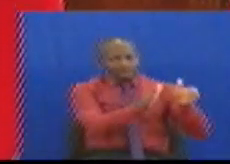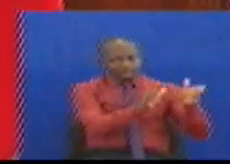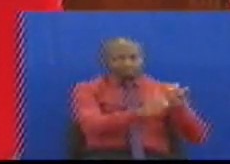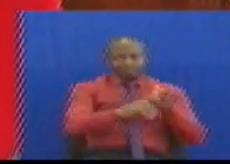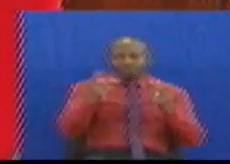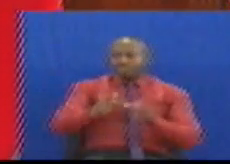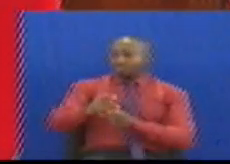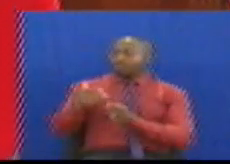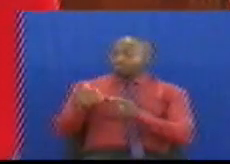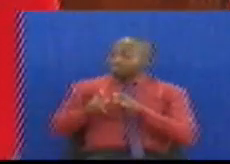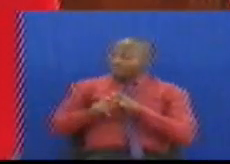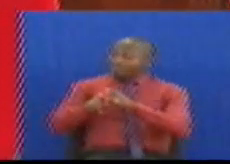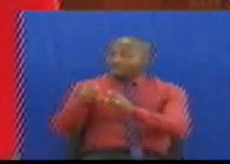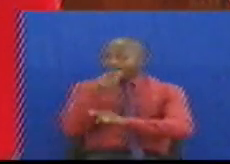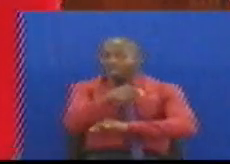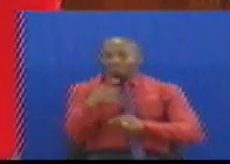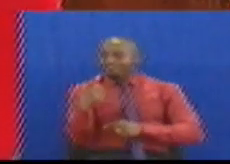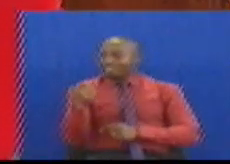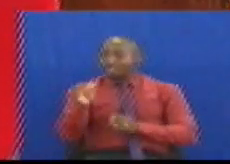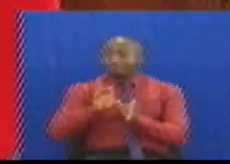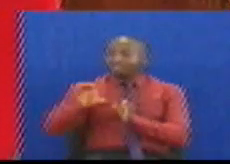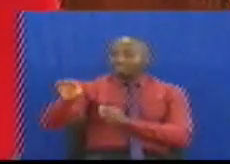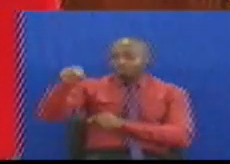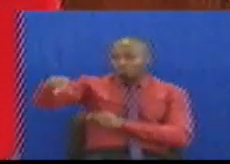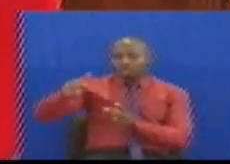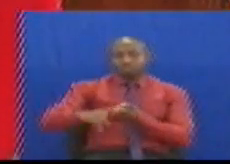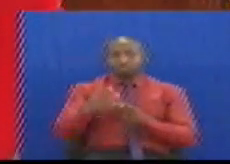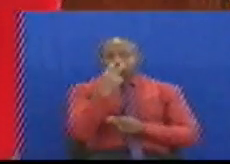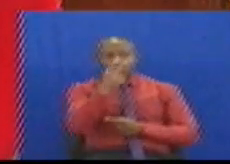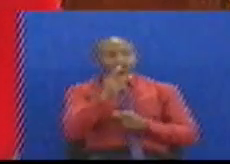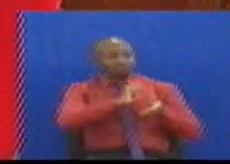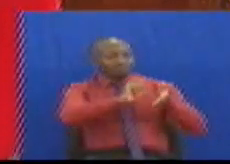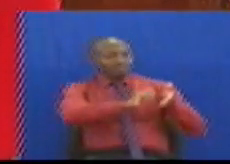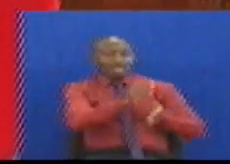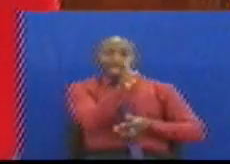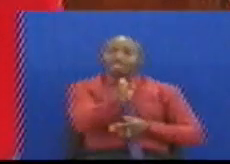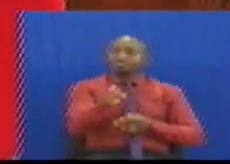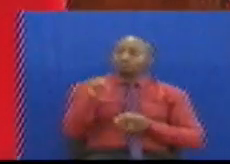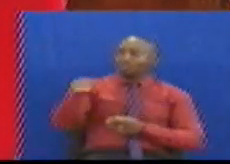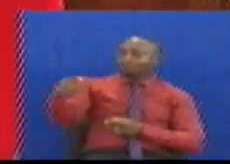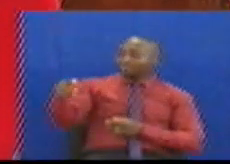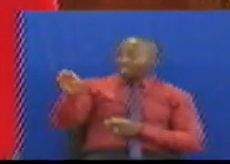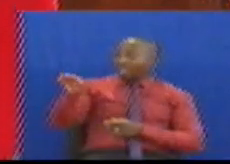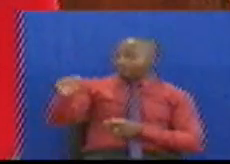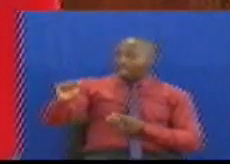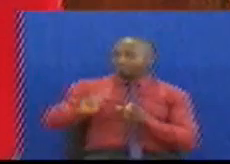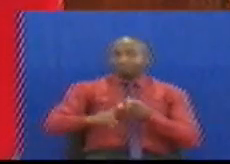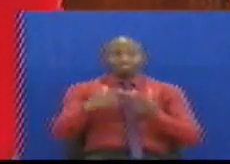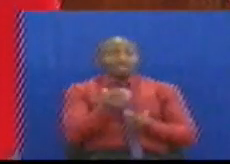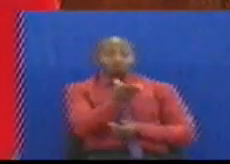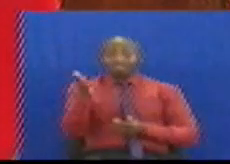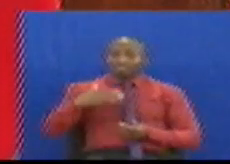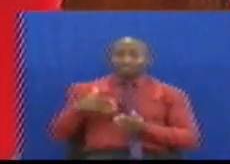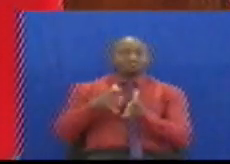Spika, sambamba na hilo, zile fedha zilizotengwa sasa, nimeona hapa imeandikwa halmashauri ya Mtama, halmashauri na wenzangu wamezungumzia